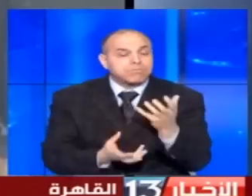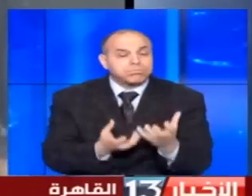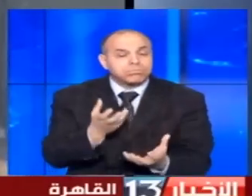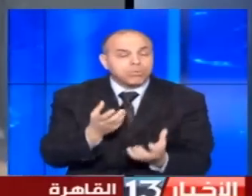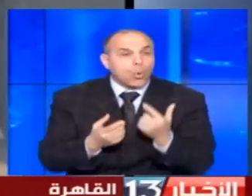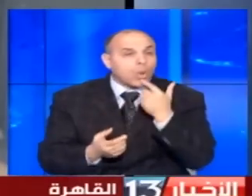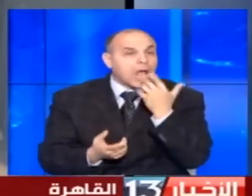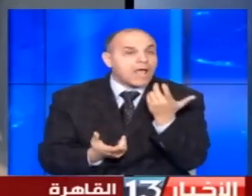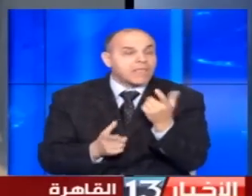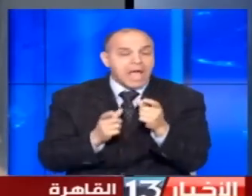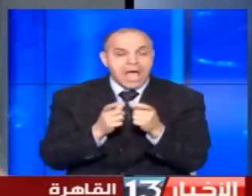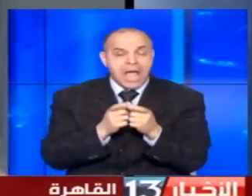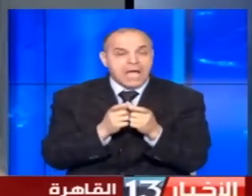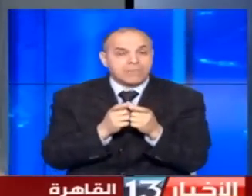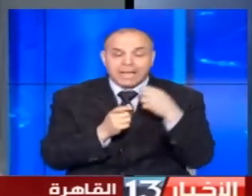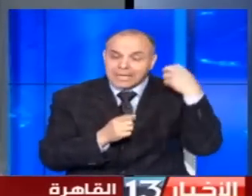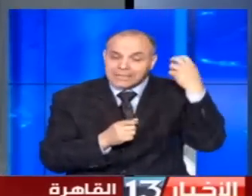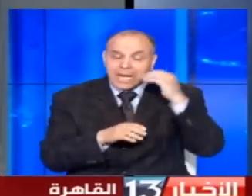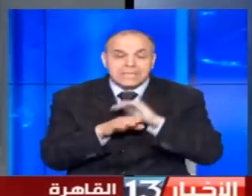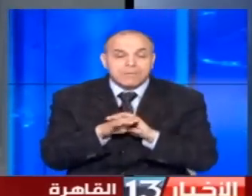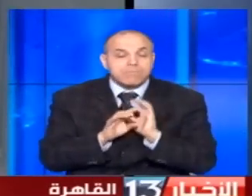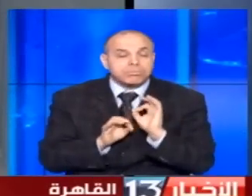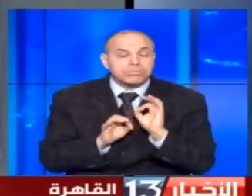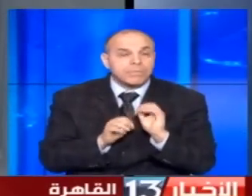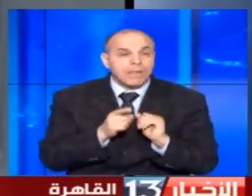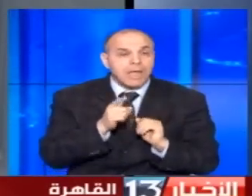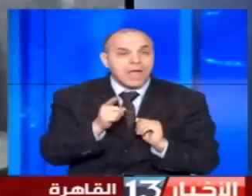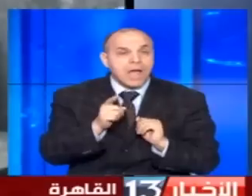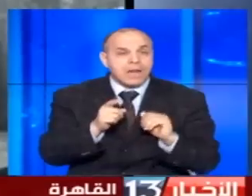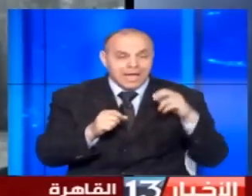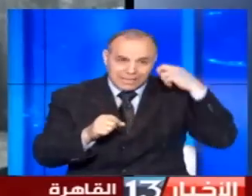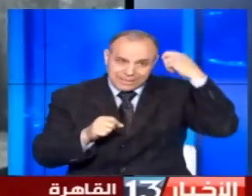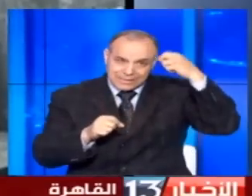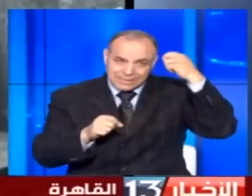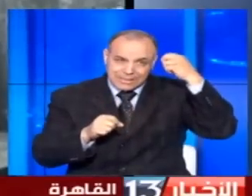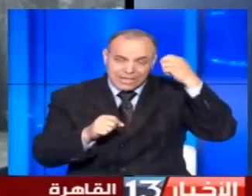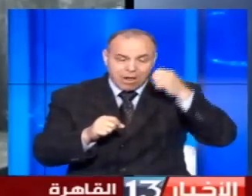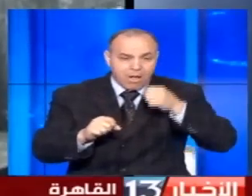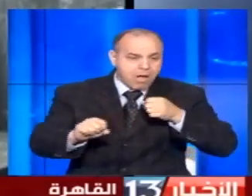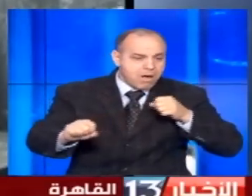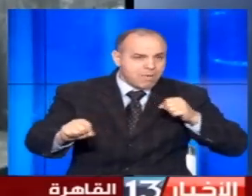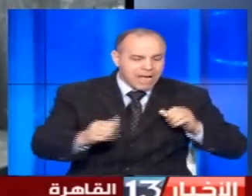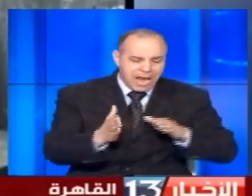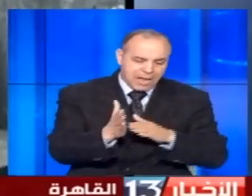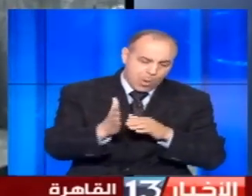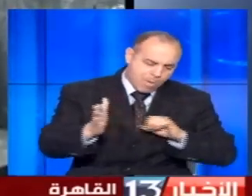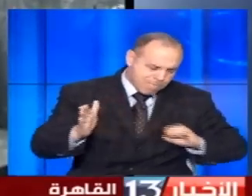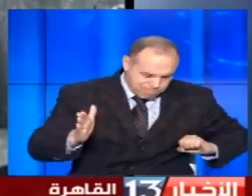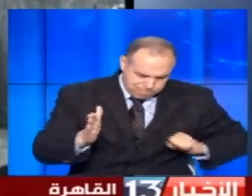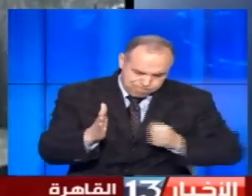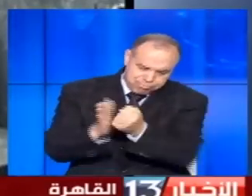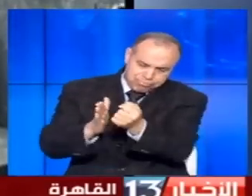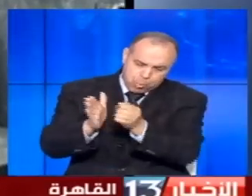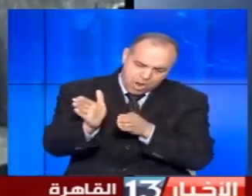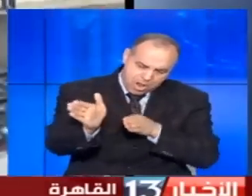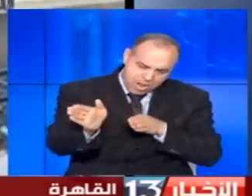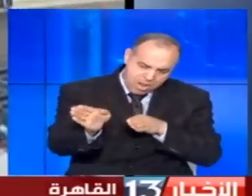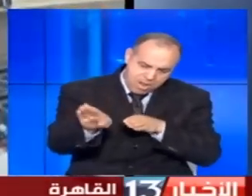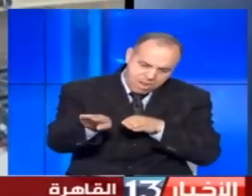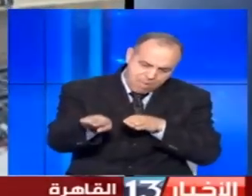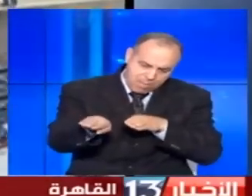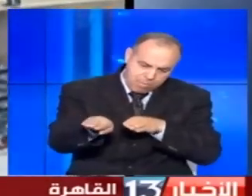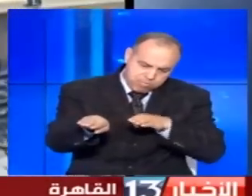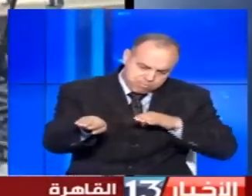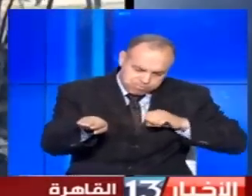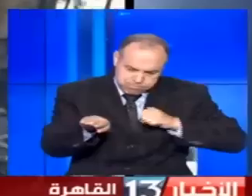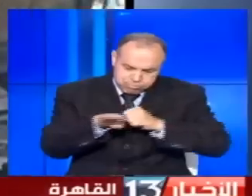تعود حسب الهيئه القوميه لسكه حديد مصر الى اصطدام احد جرارات القطار بالرصيف عندما كان بصدد دخول المحطه